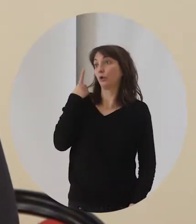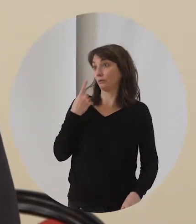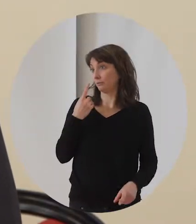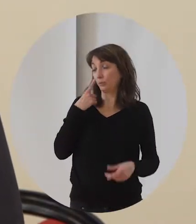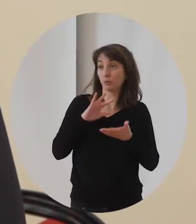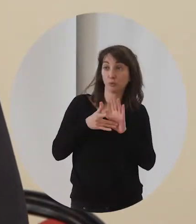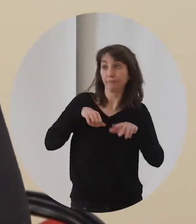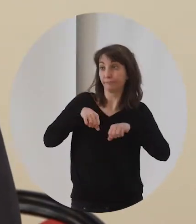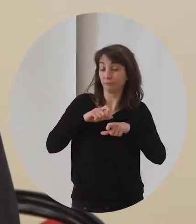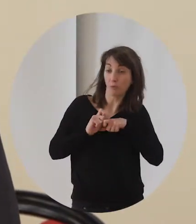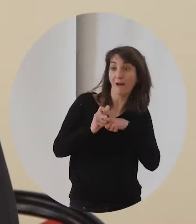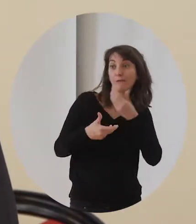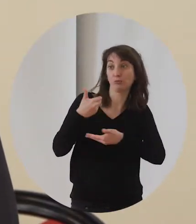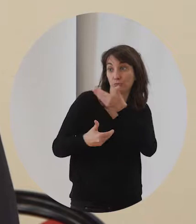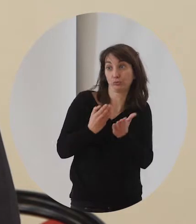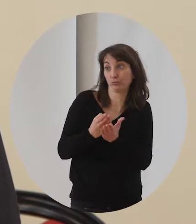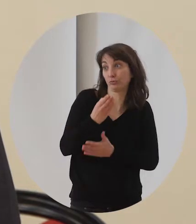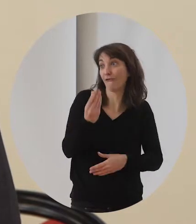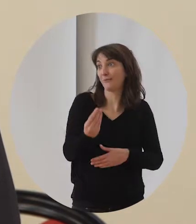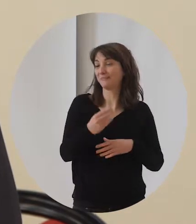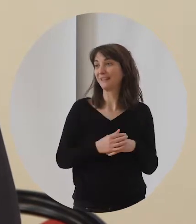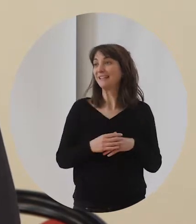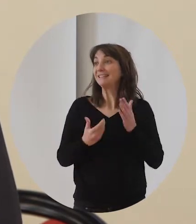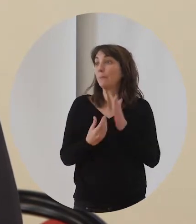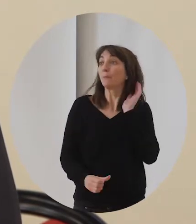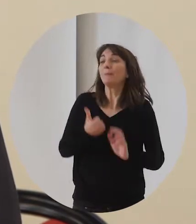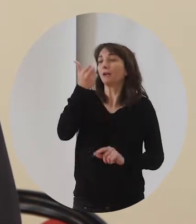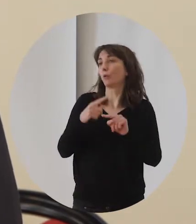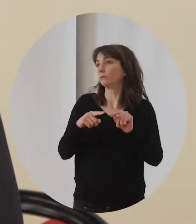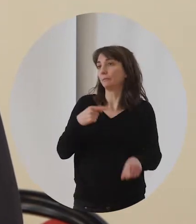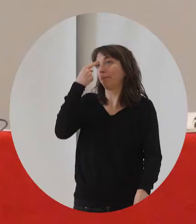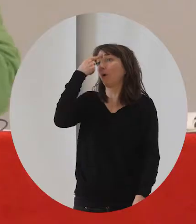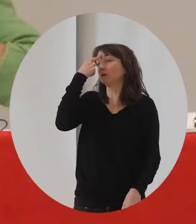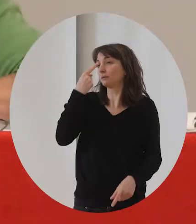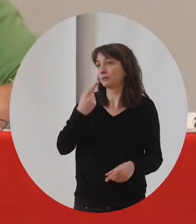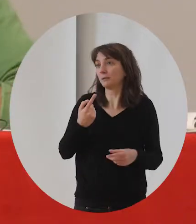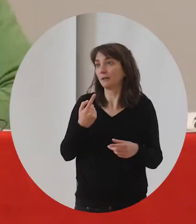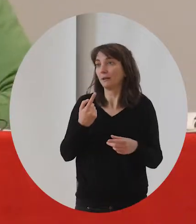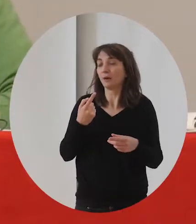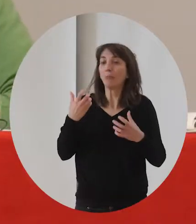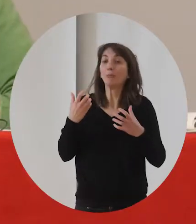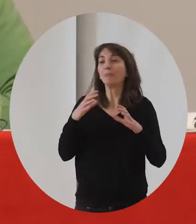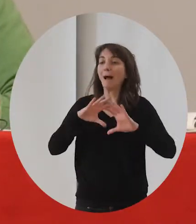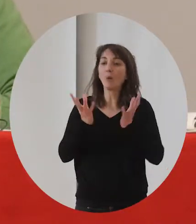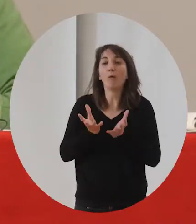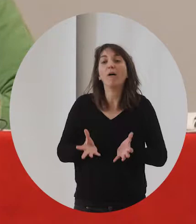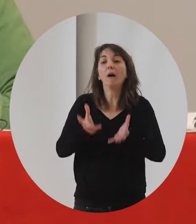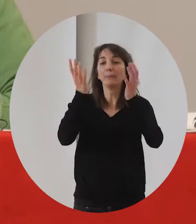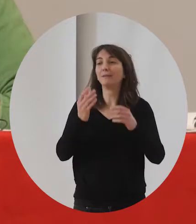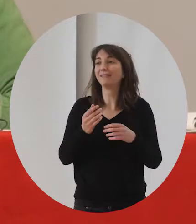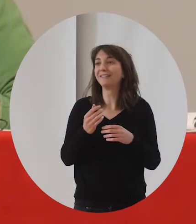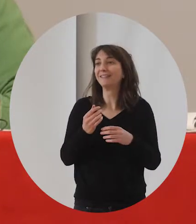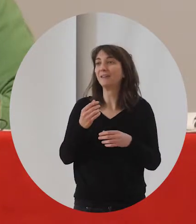être importante à mettre en place chez ces enfants. C'est vraiment la première chose à laquelle il faut qu'on pense. On ne peut pas proposer un jeu de ballon à